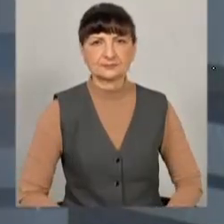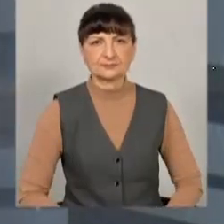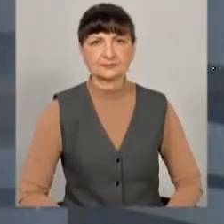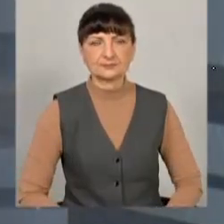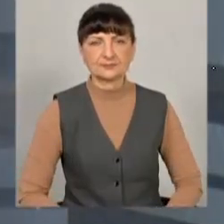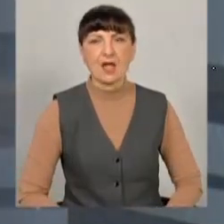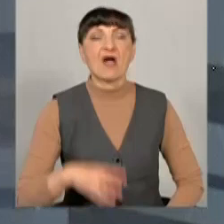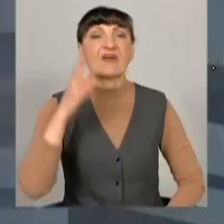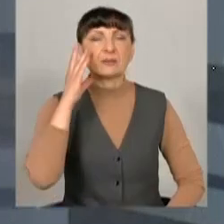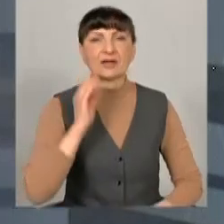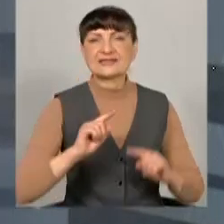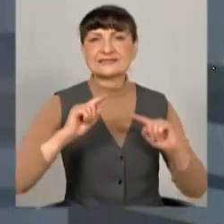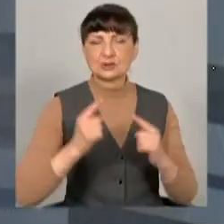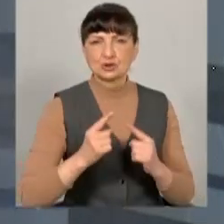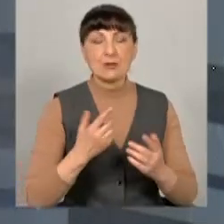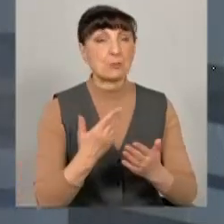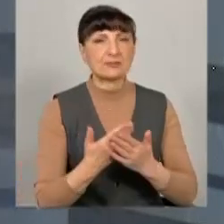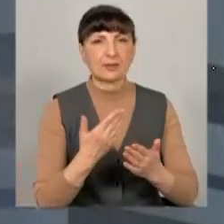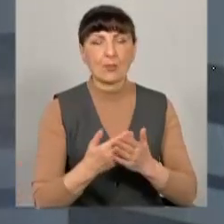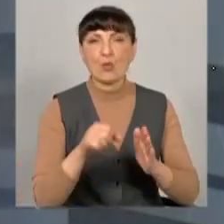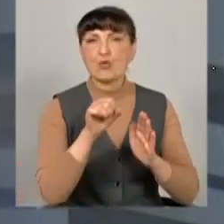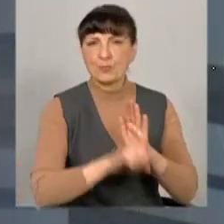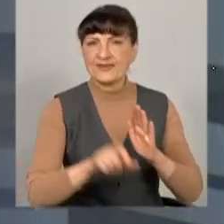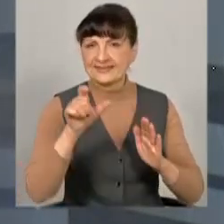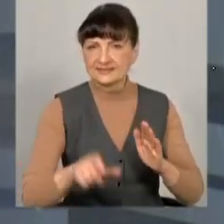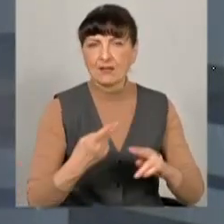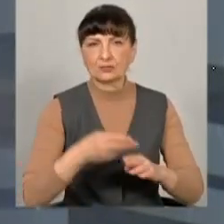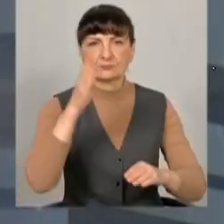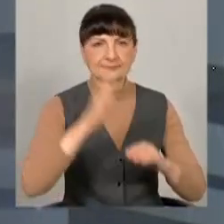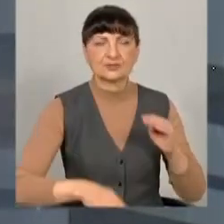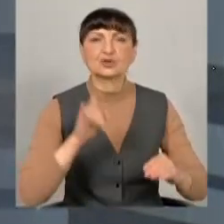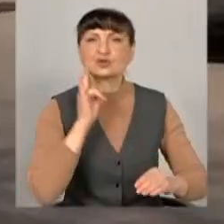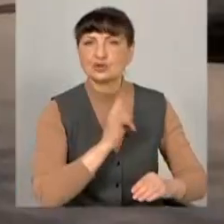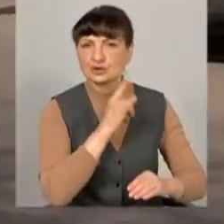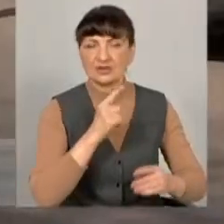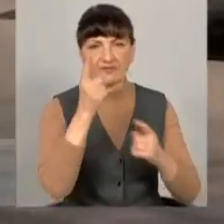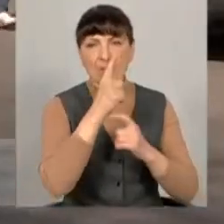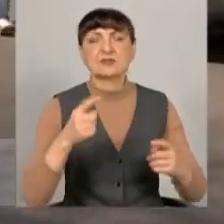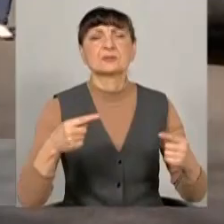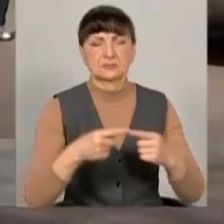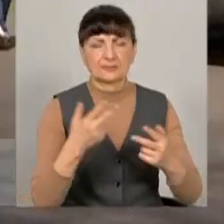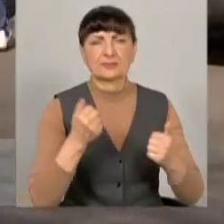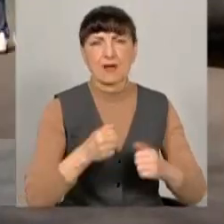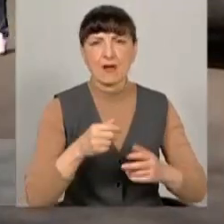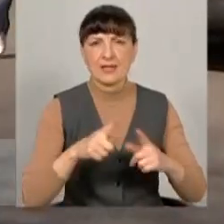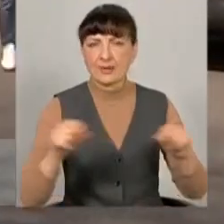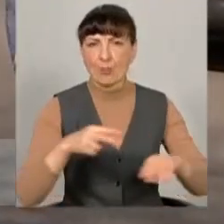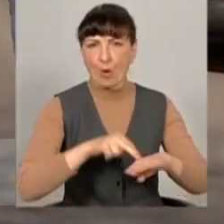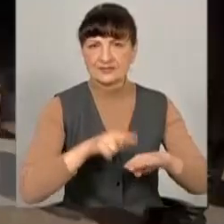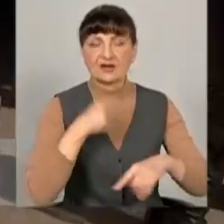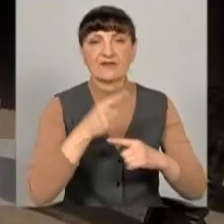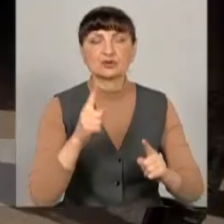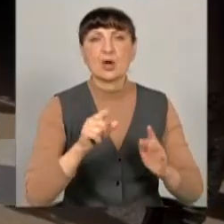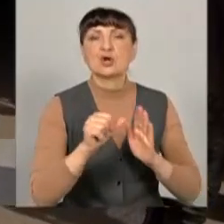Между тем, в Алматы задержали предполагаемого убийцу, который обезглавил женщину. Информацию подтвердили в департаменте полиции. Сообщается,